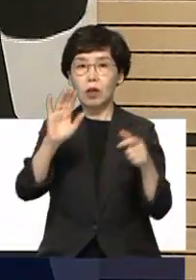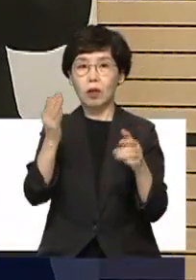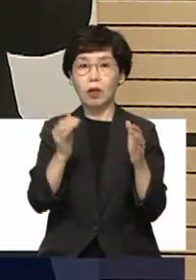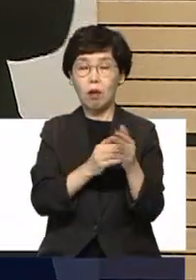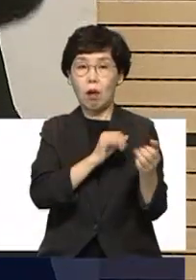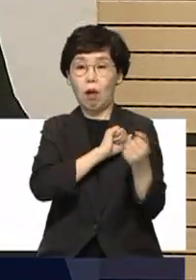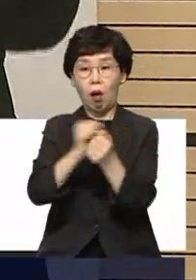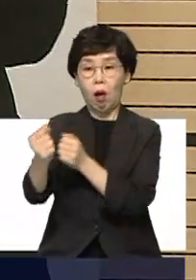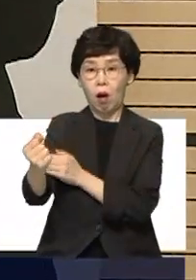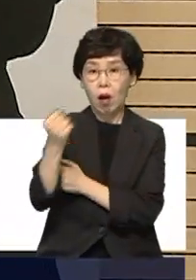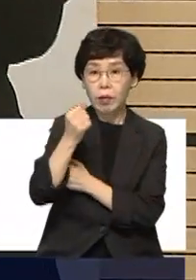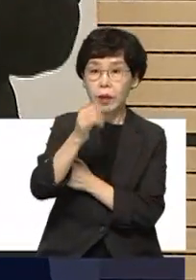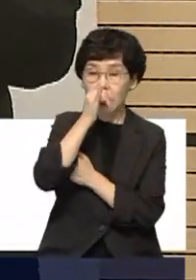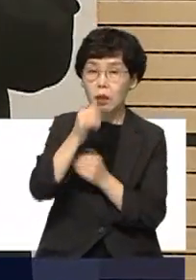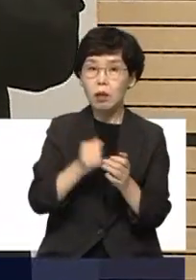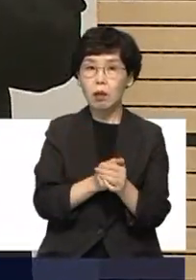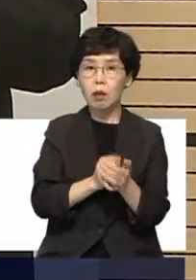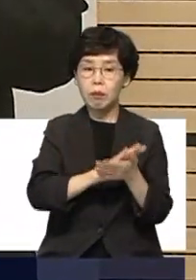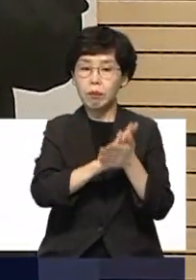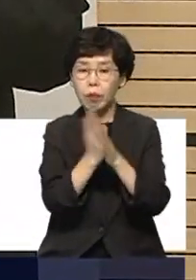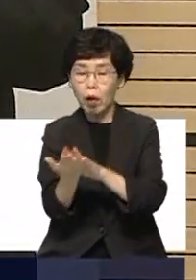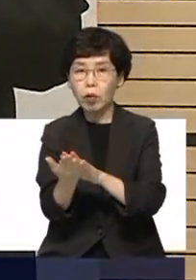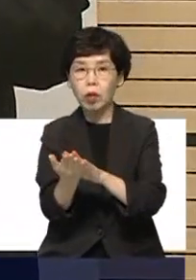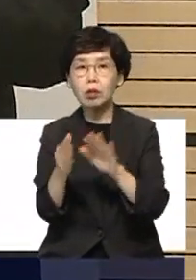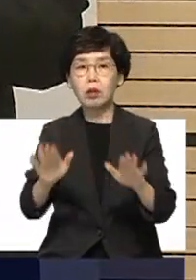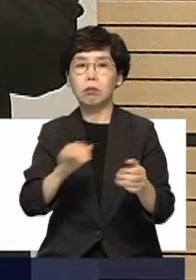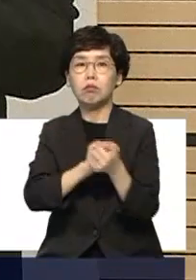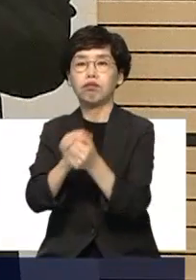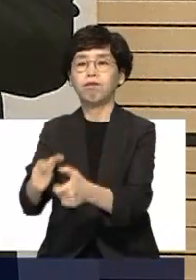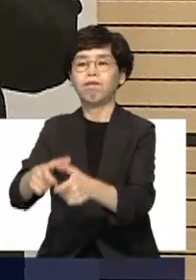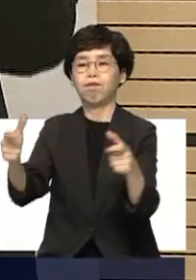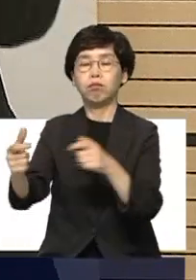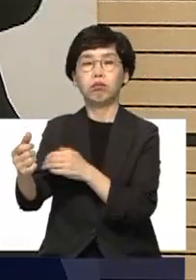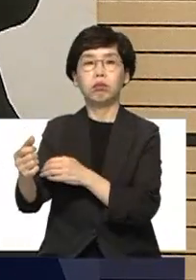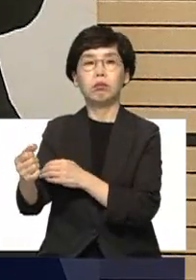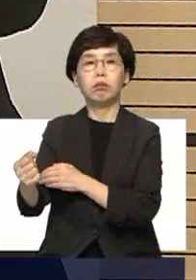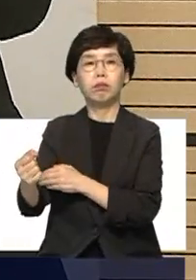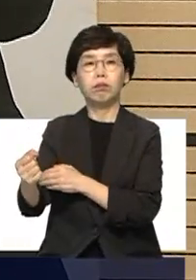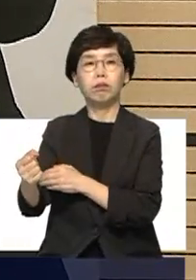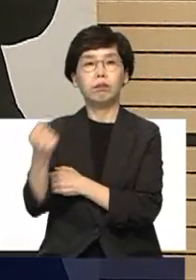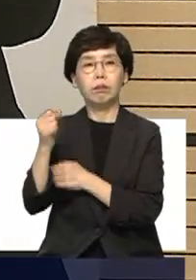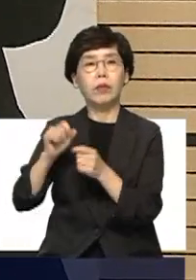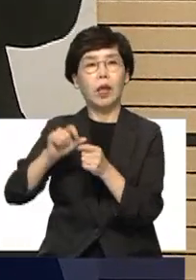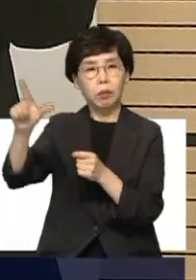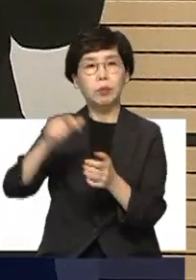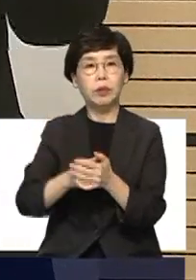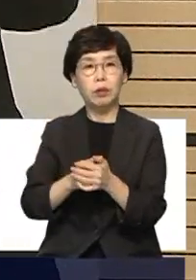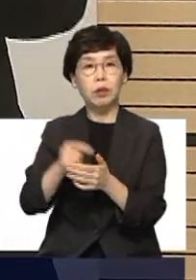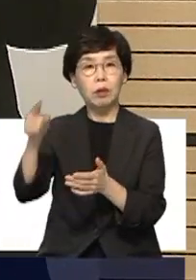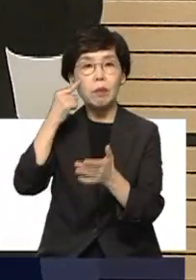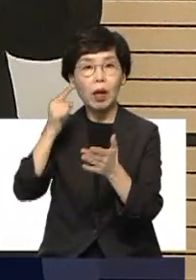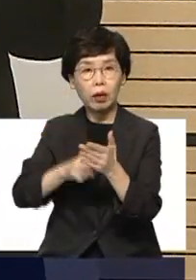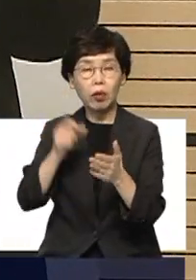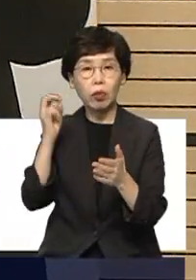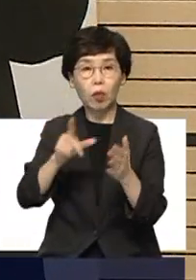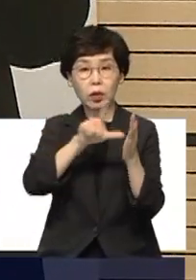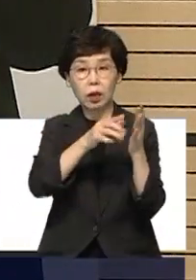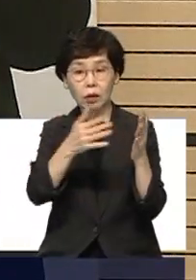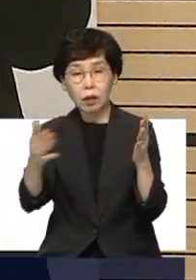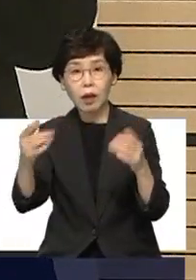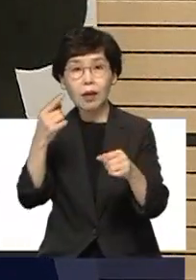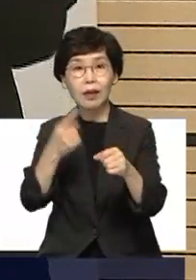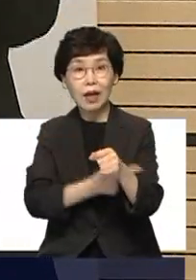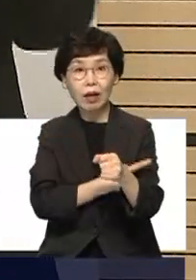전파력이 높은 변이의 우세화, 또한 시간 경과에 따른